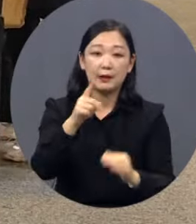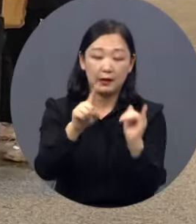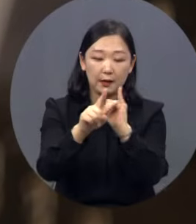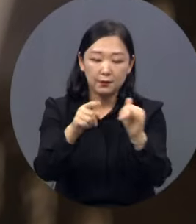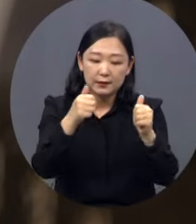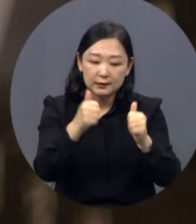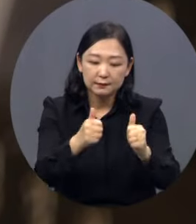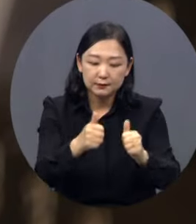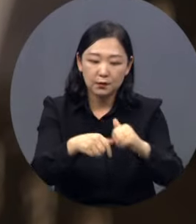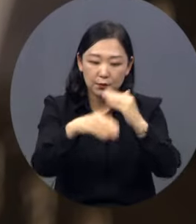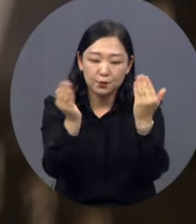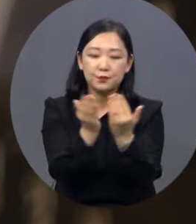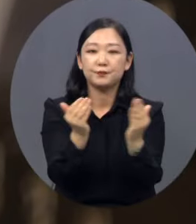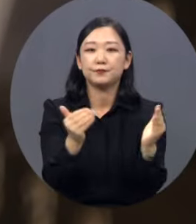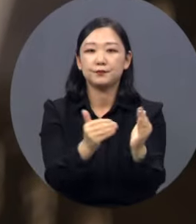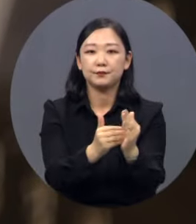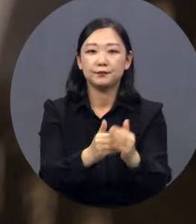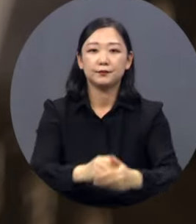대한 심사도